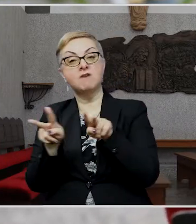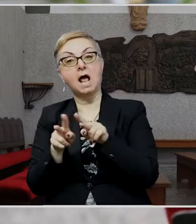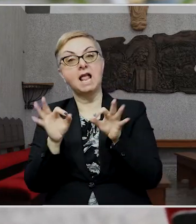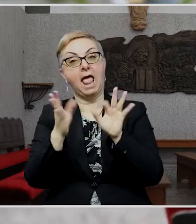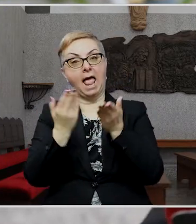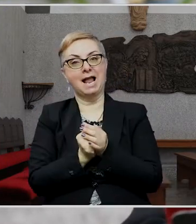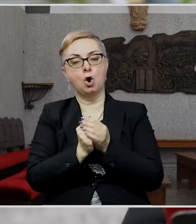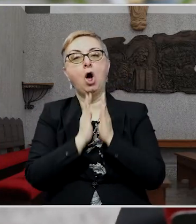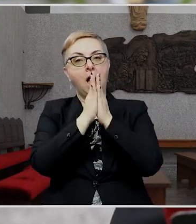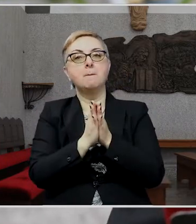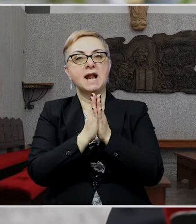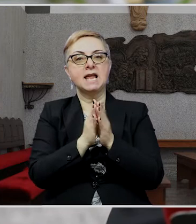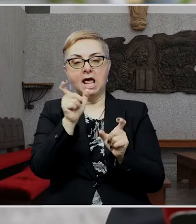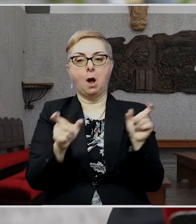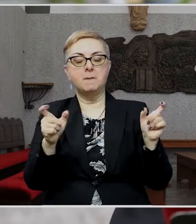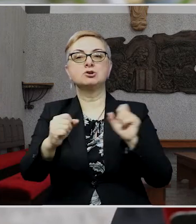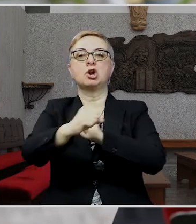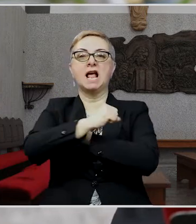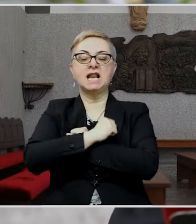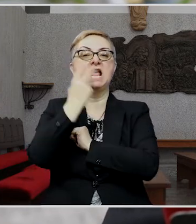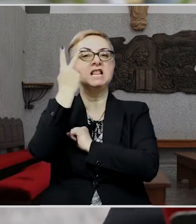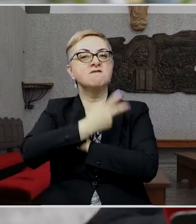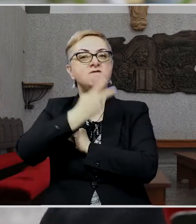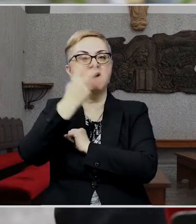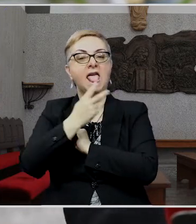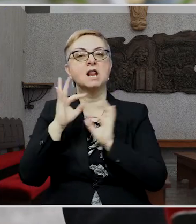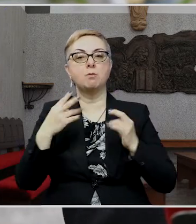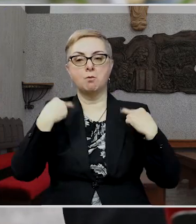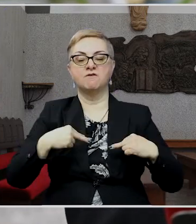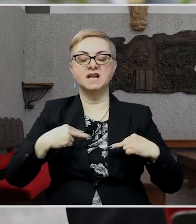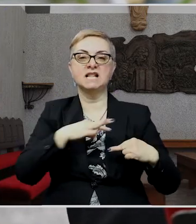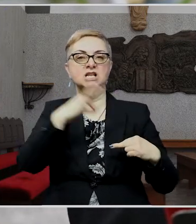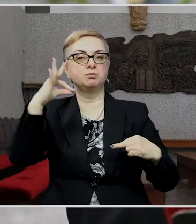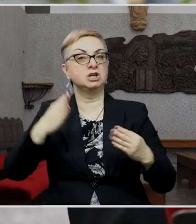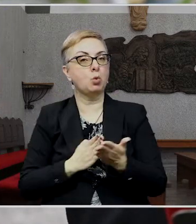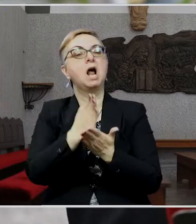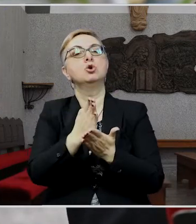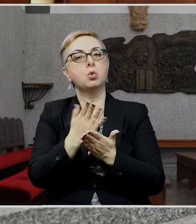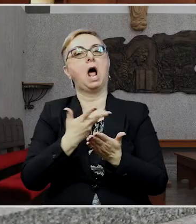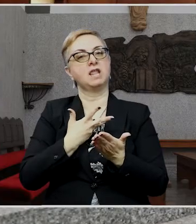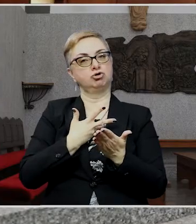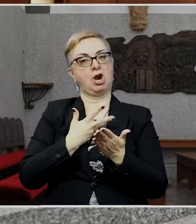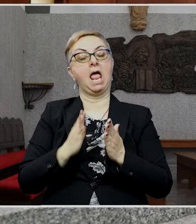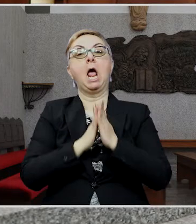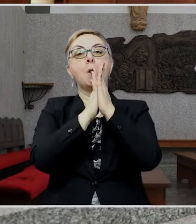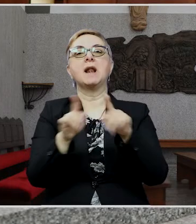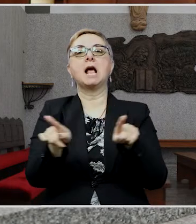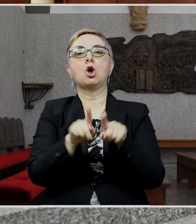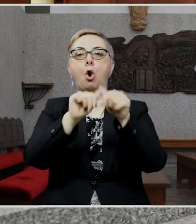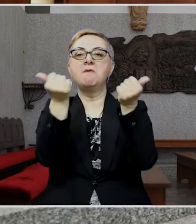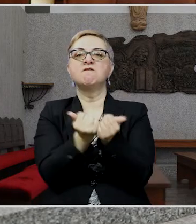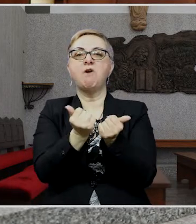la preghiera che i veri credenti coltivano nella loro vita spirituale una preghiera di